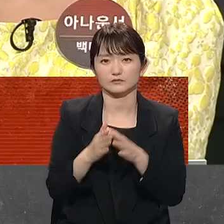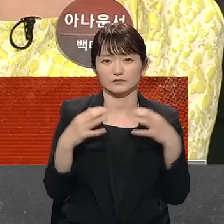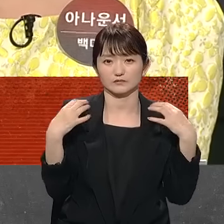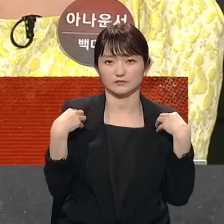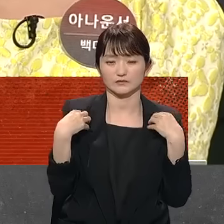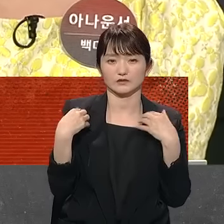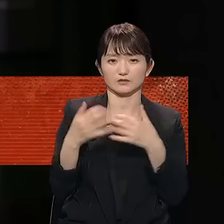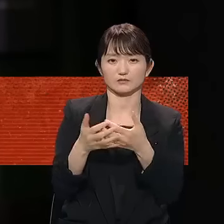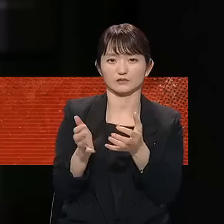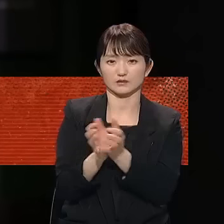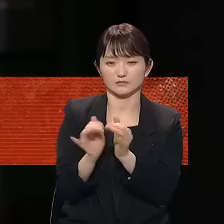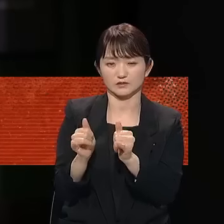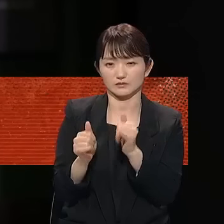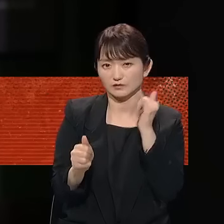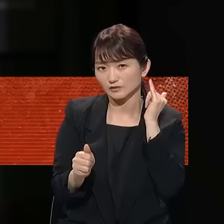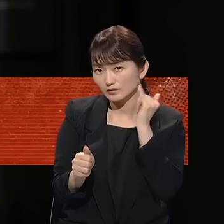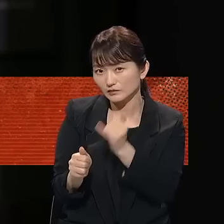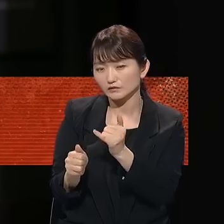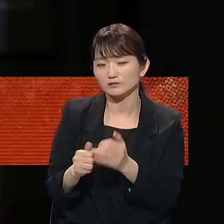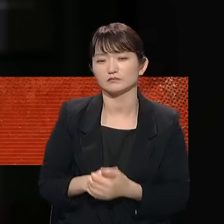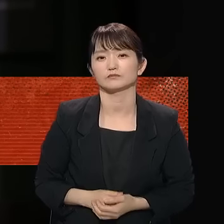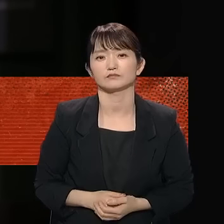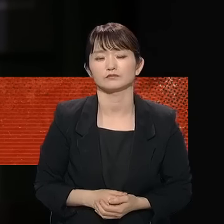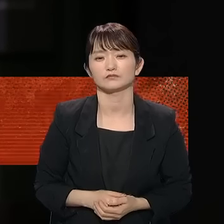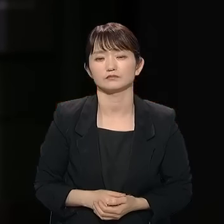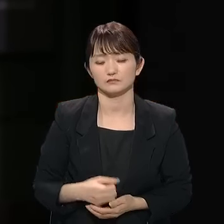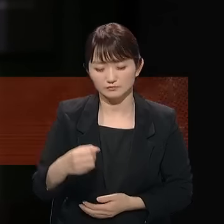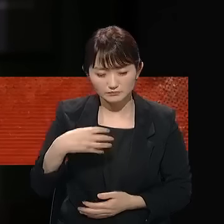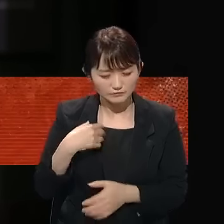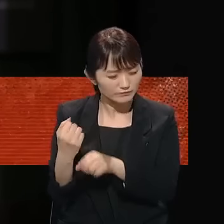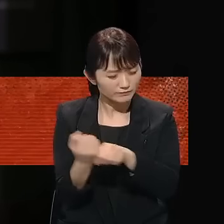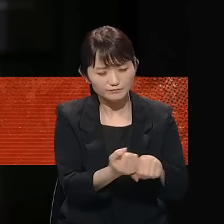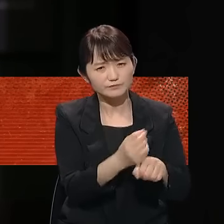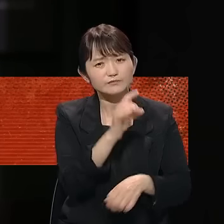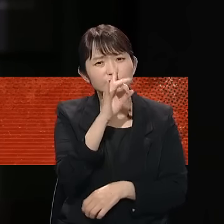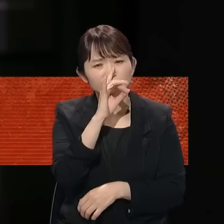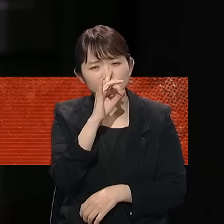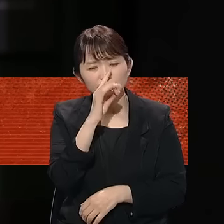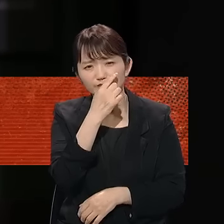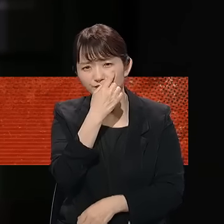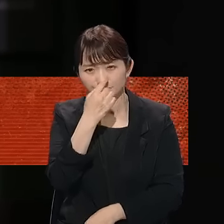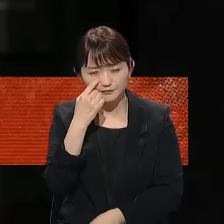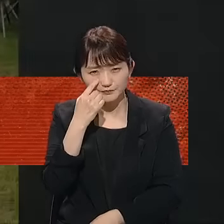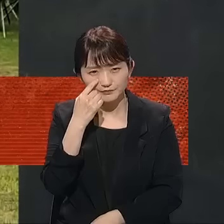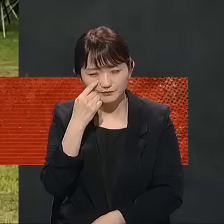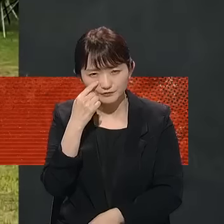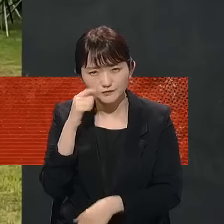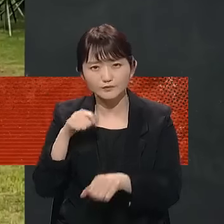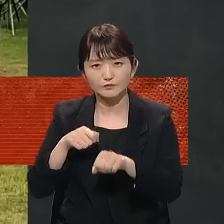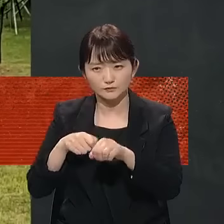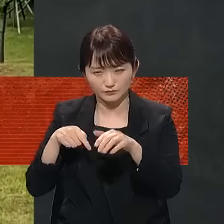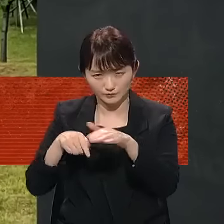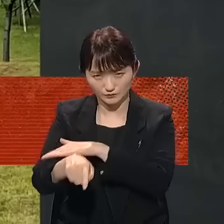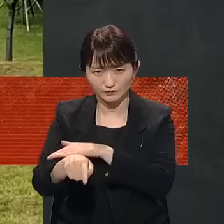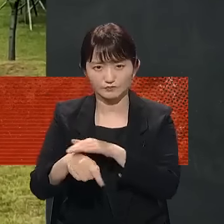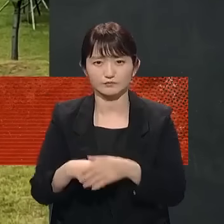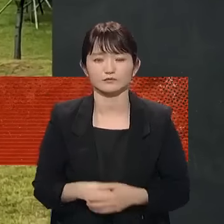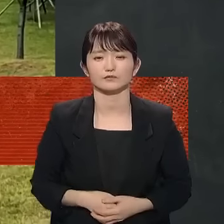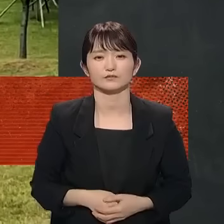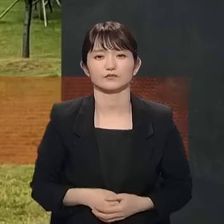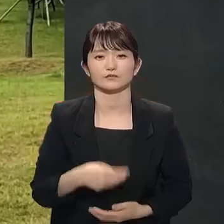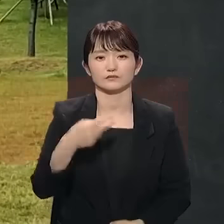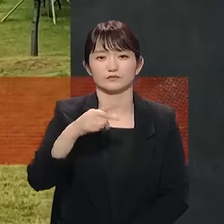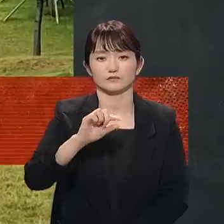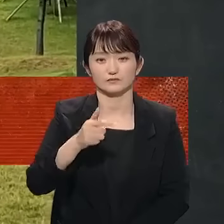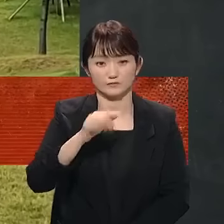했습니다. 담당자도 골프를 치면 안 되는 게 맞다면서 확인 후 조치를 취하겠다는 입장을 전했습니다. 제보자는 사건 반장을